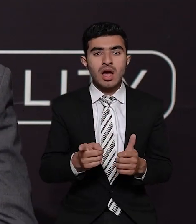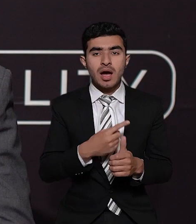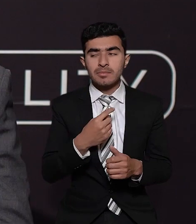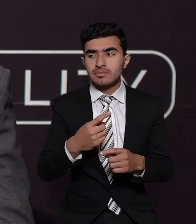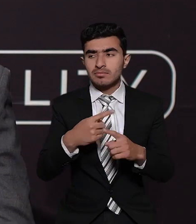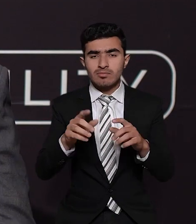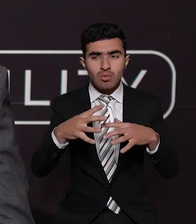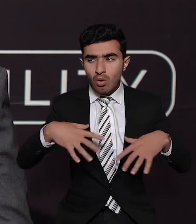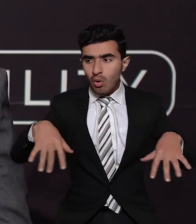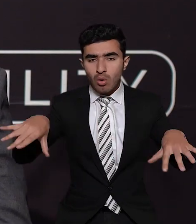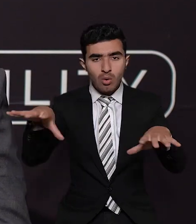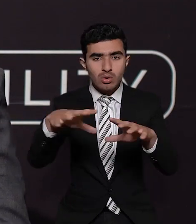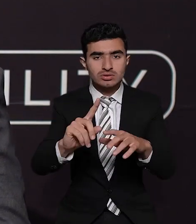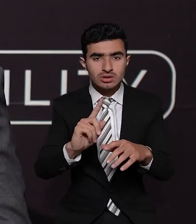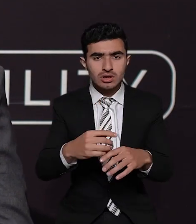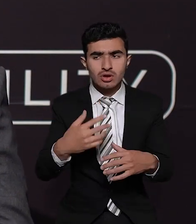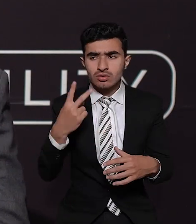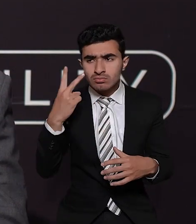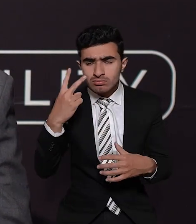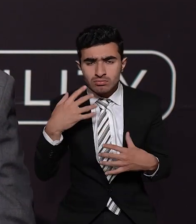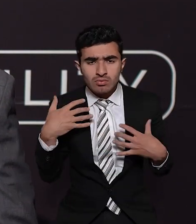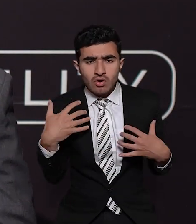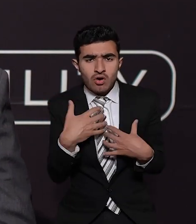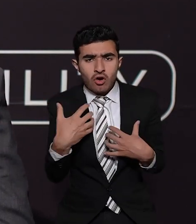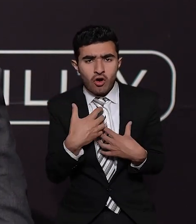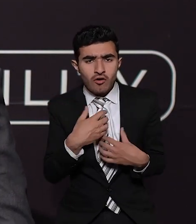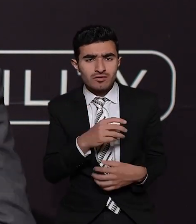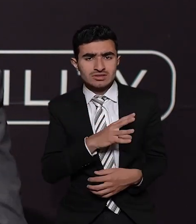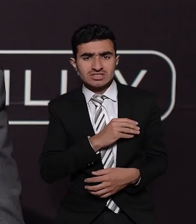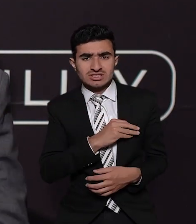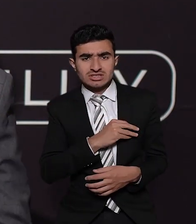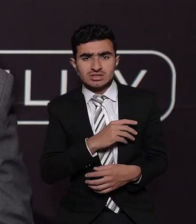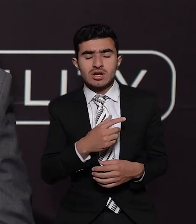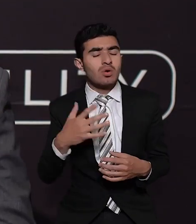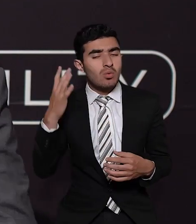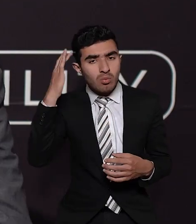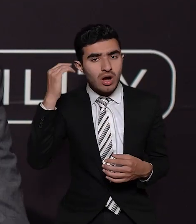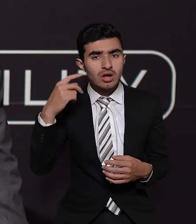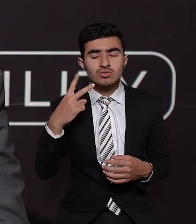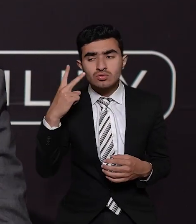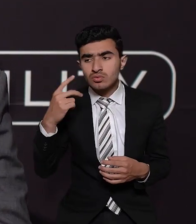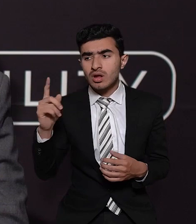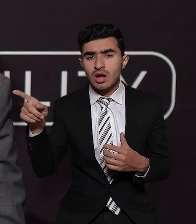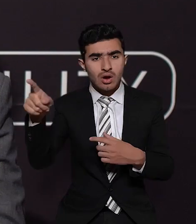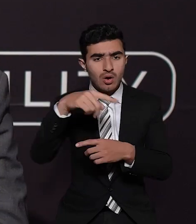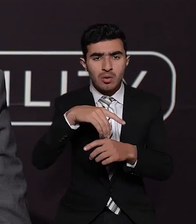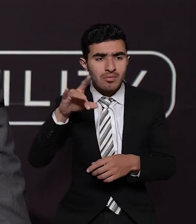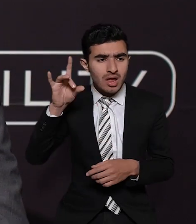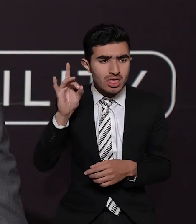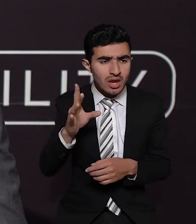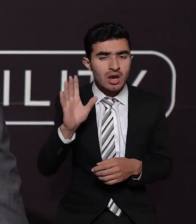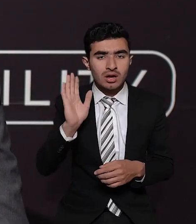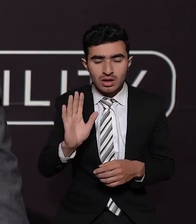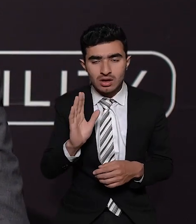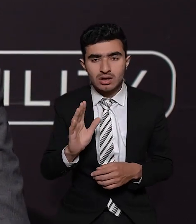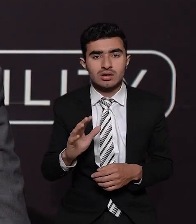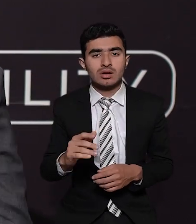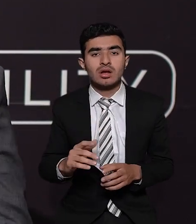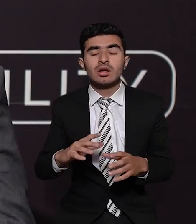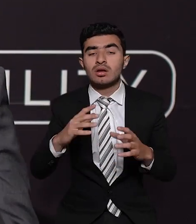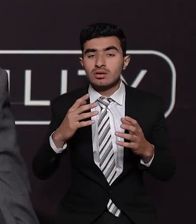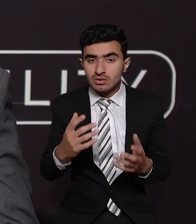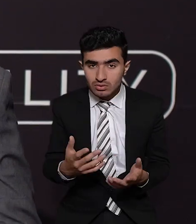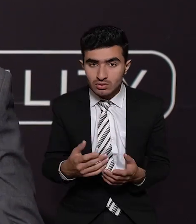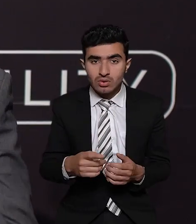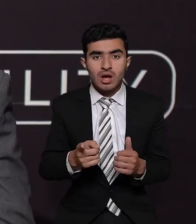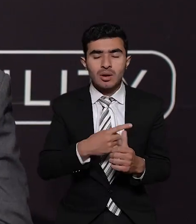اپنے ماحول سے خوف زدہ ہو جاتا ہے، اس کو محسوس ہوتا ہے کہ اس کے ارد خطرہ ہے۔ اور